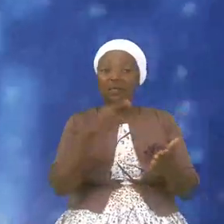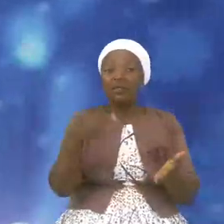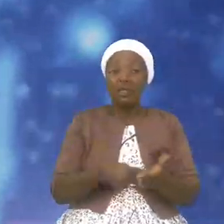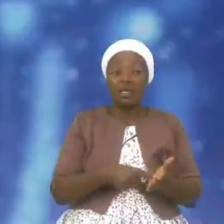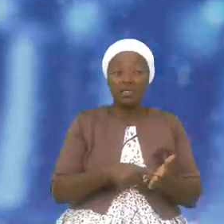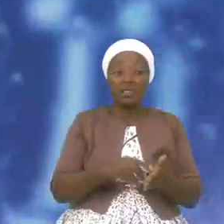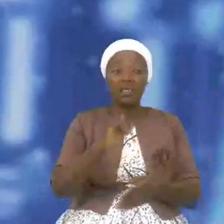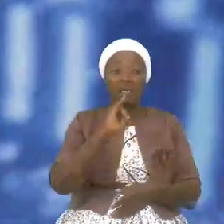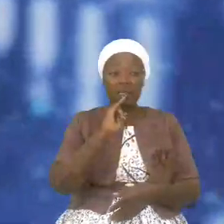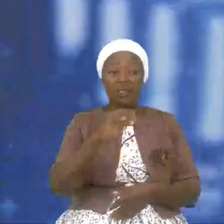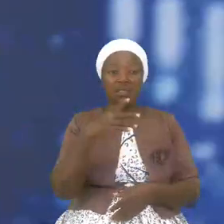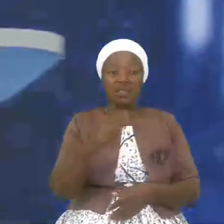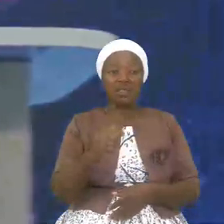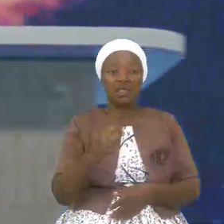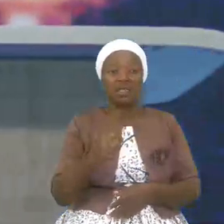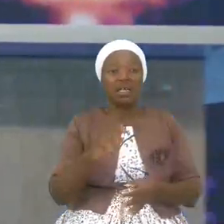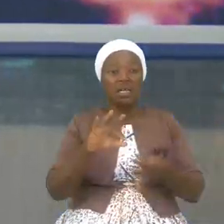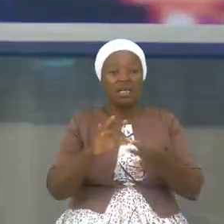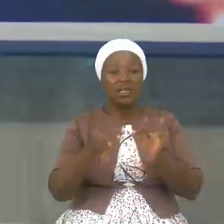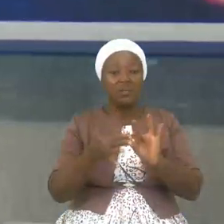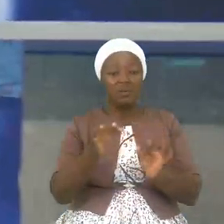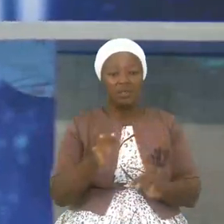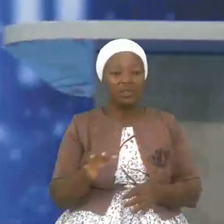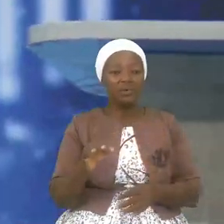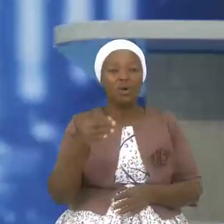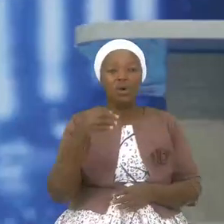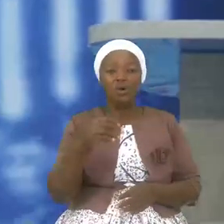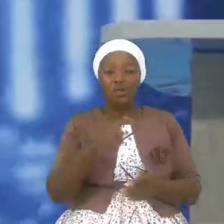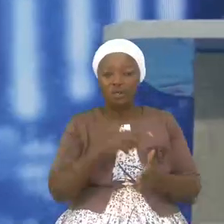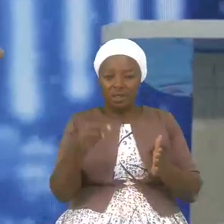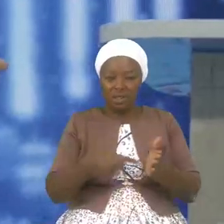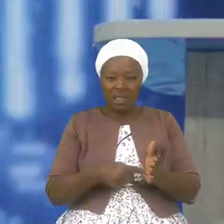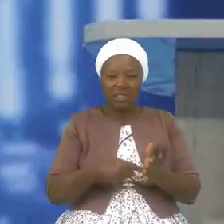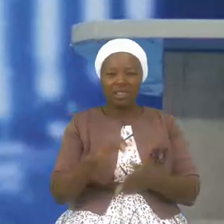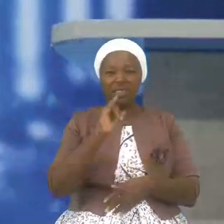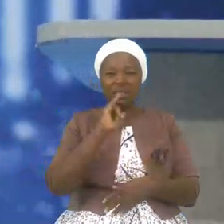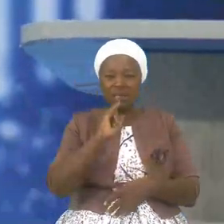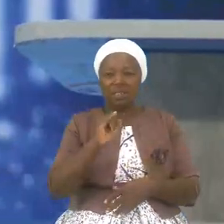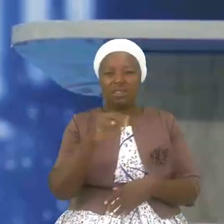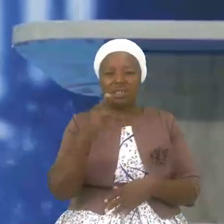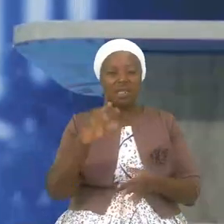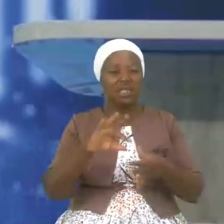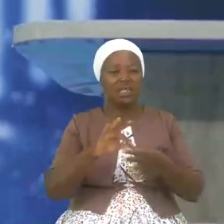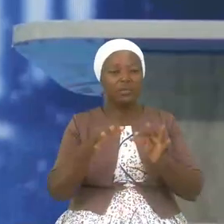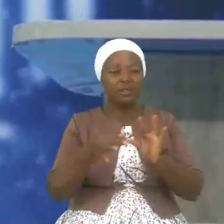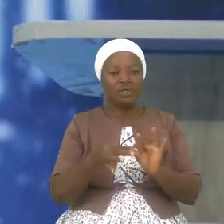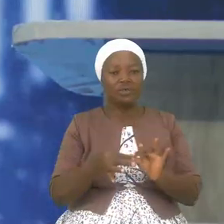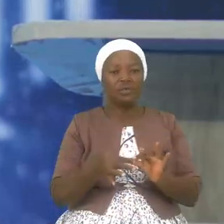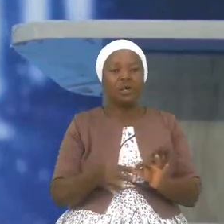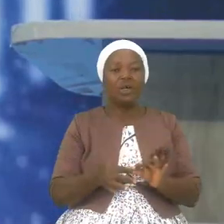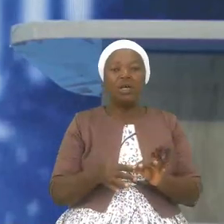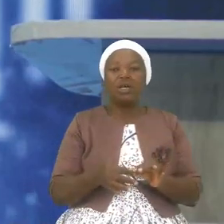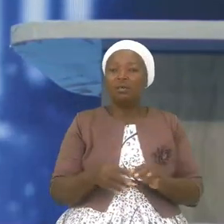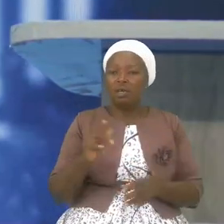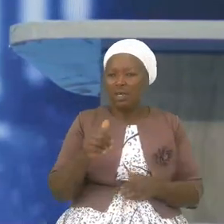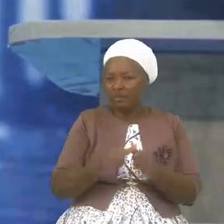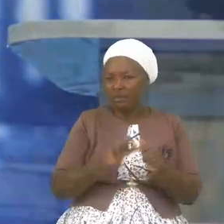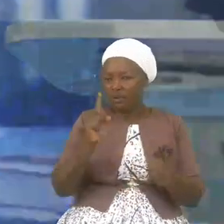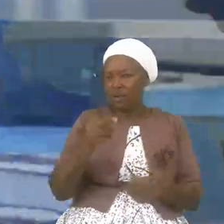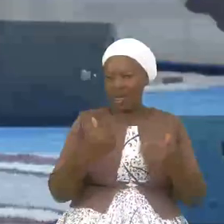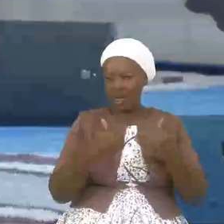Et voici l'explication de ces mots. Et voici l'explication.